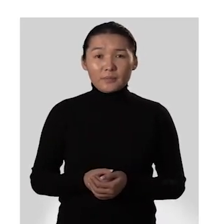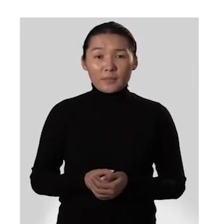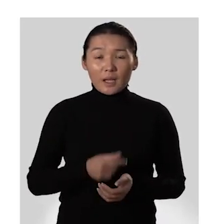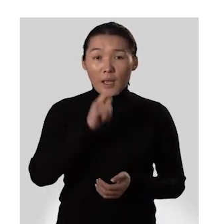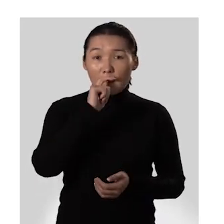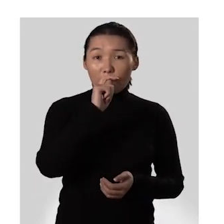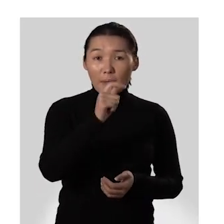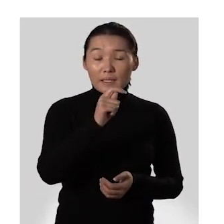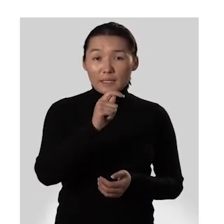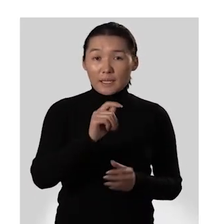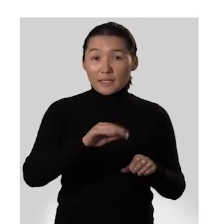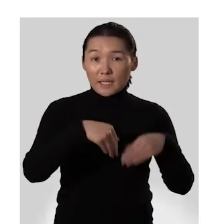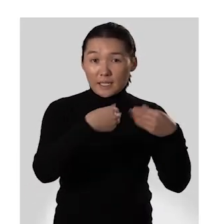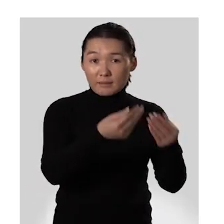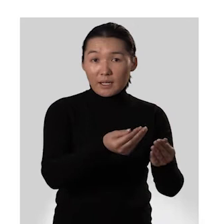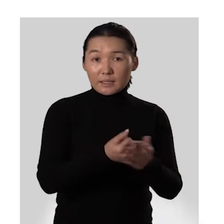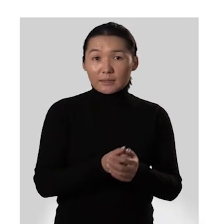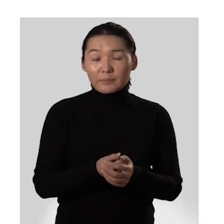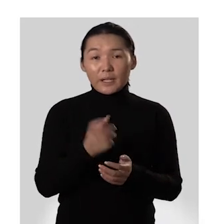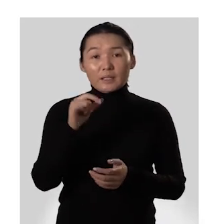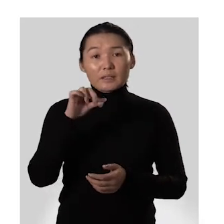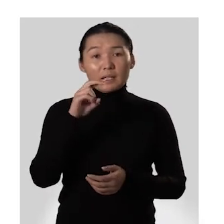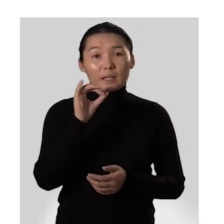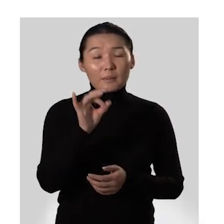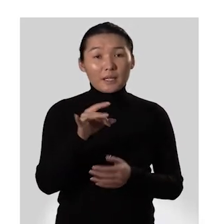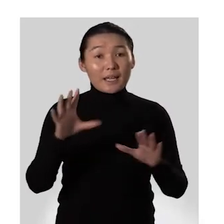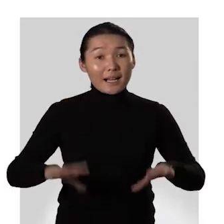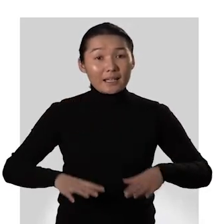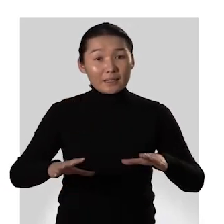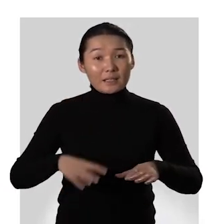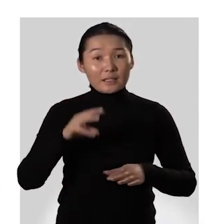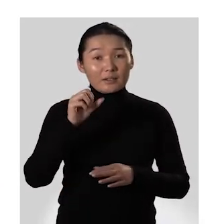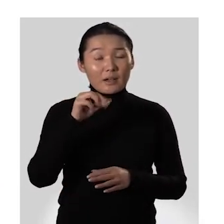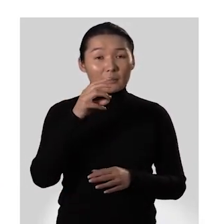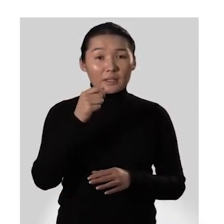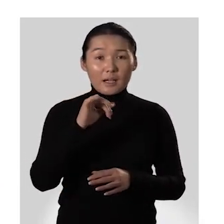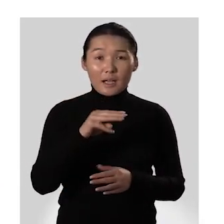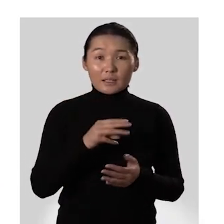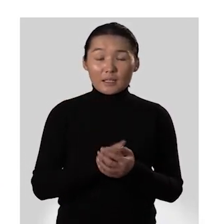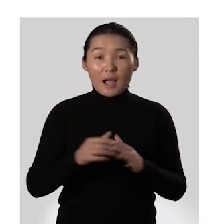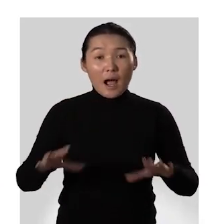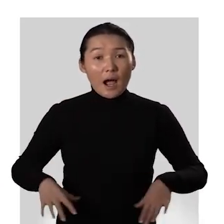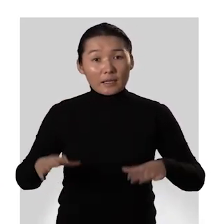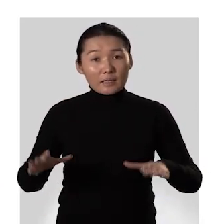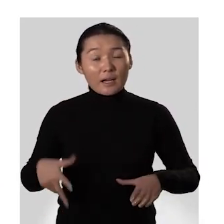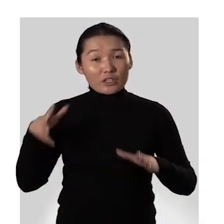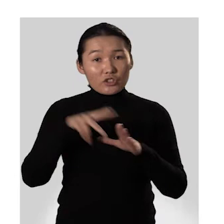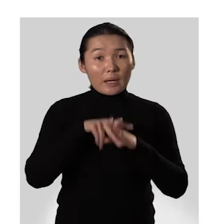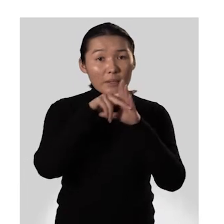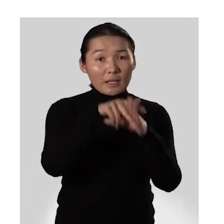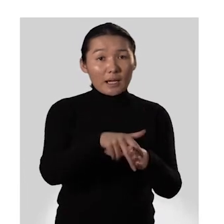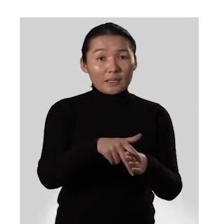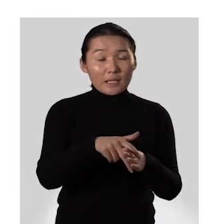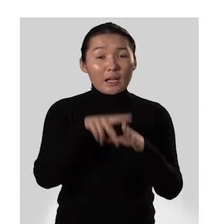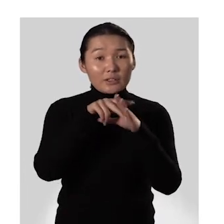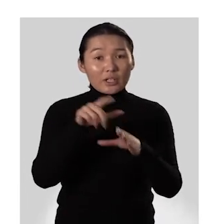Байге ыйгарылат, саяпкер аттарды таптайт, аттар чабылат,